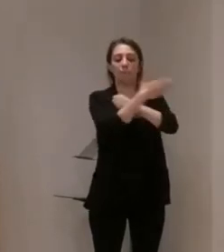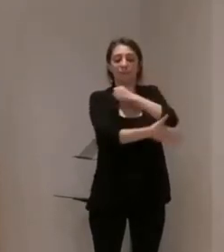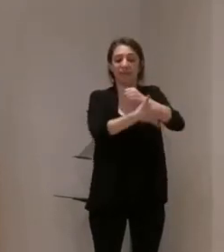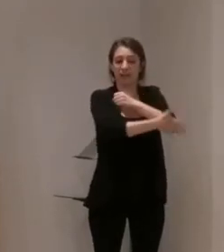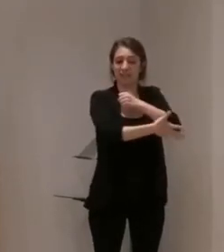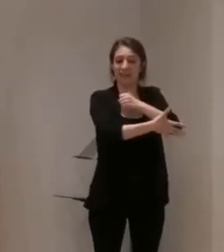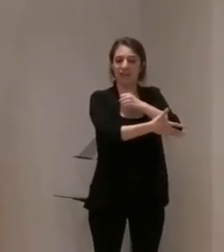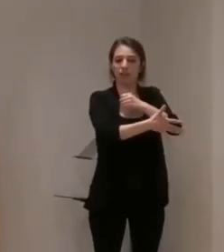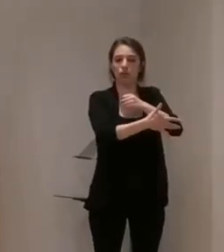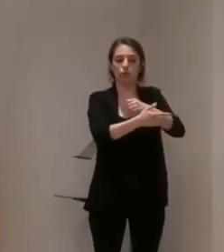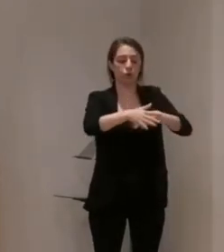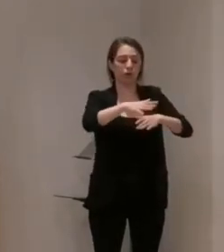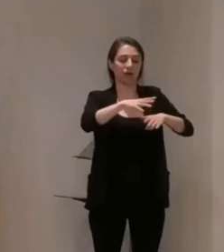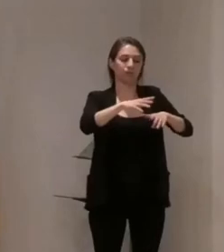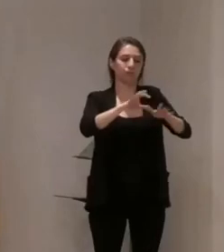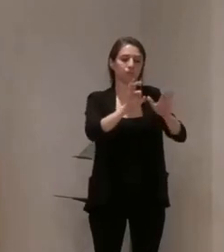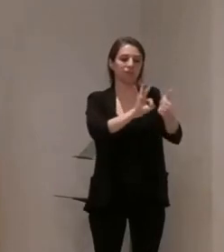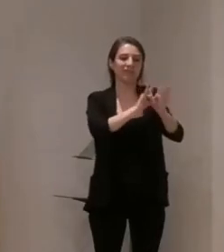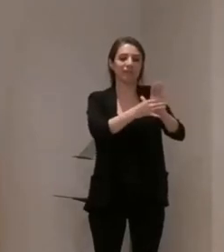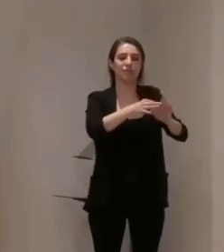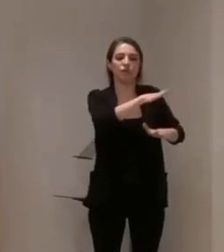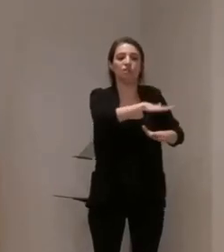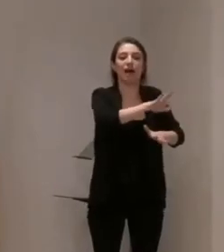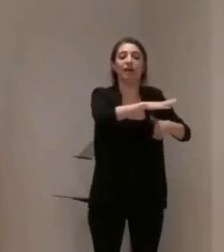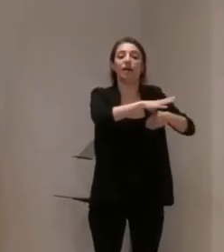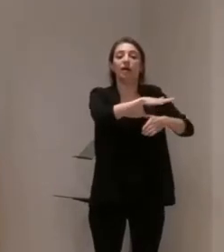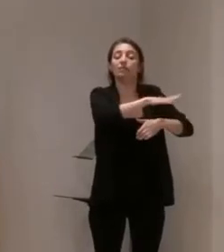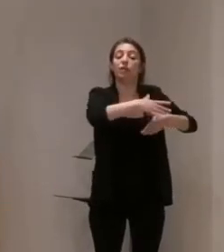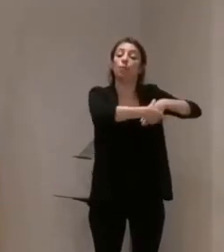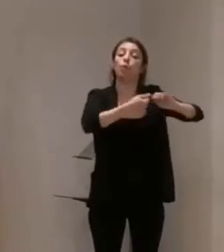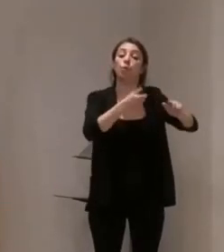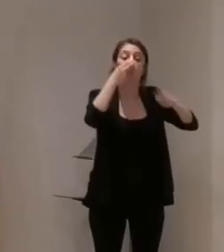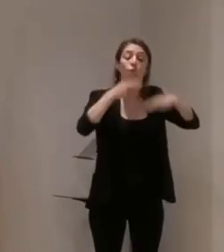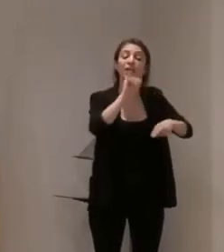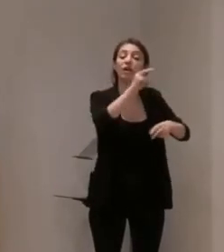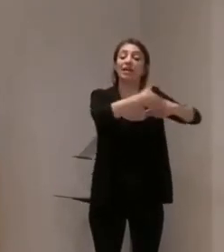de servei públic i de democràcia. Per tant, no te'n recordes, no?